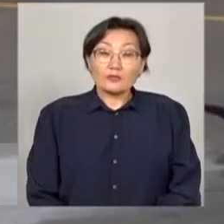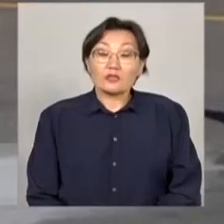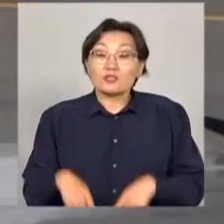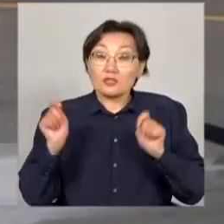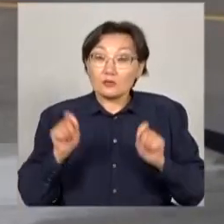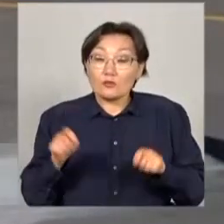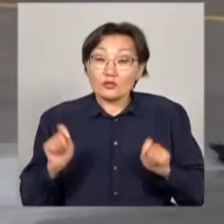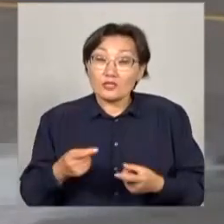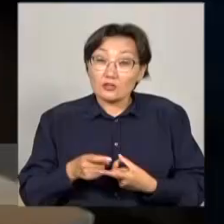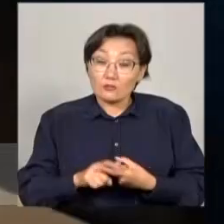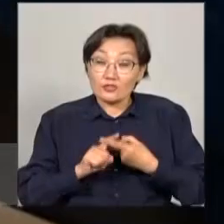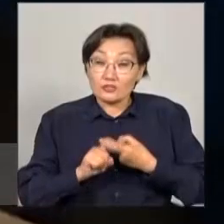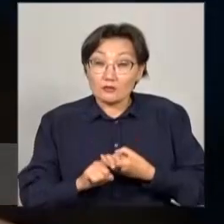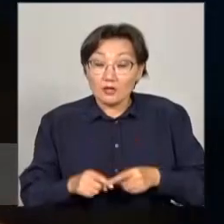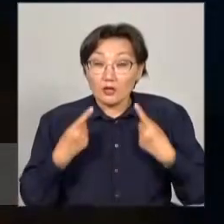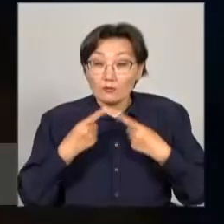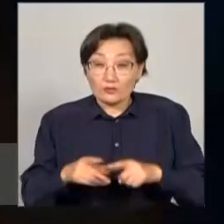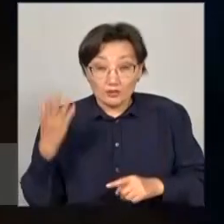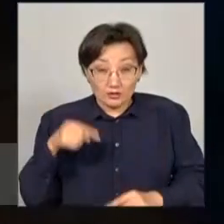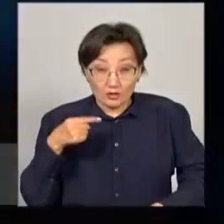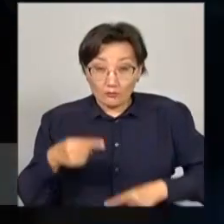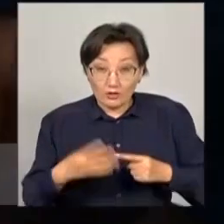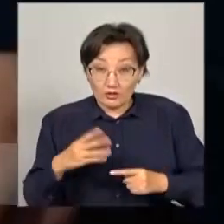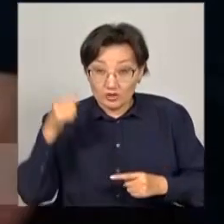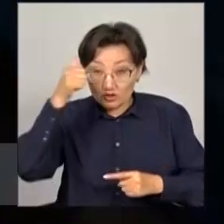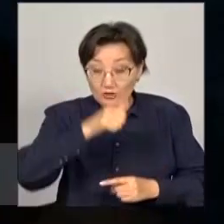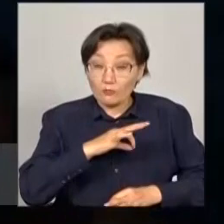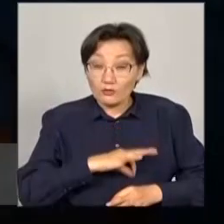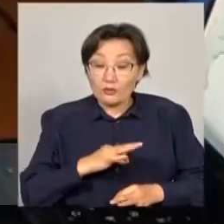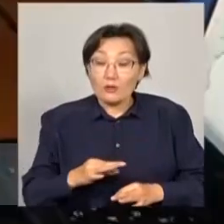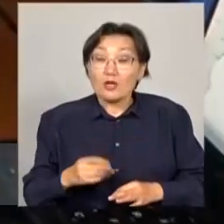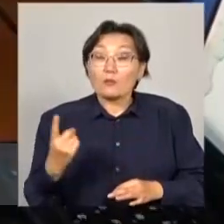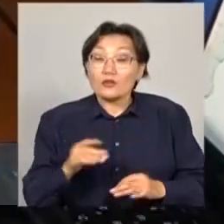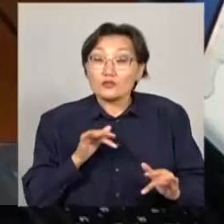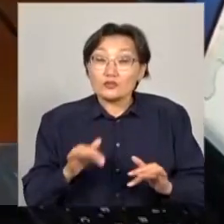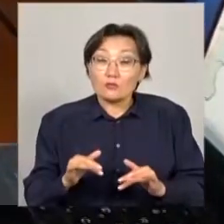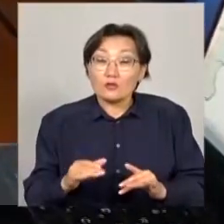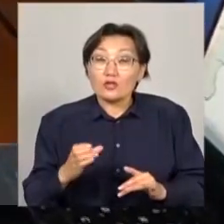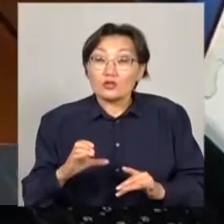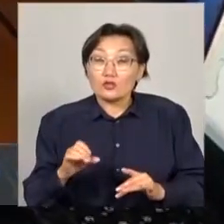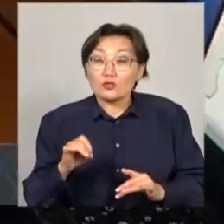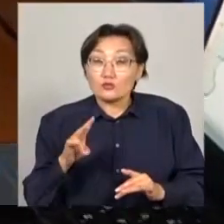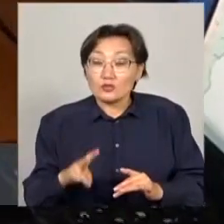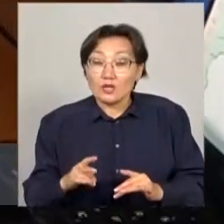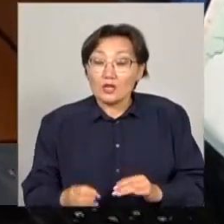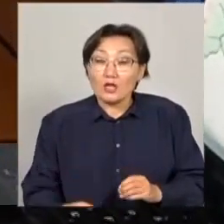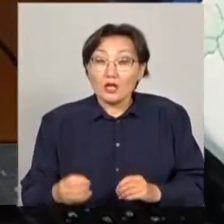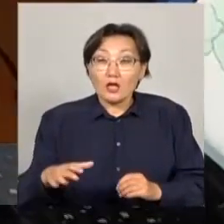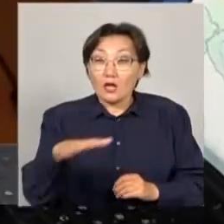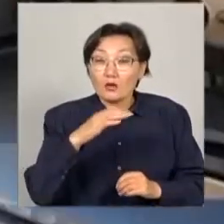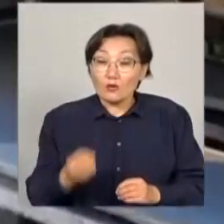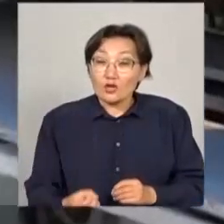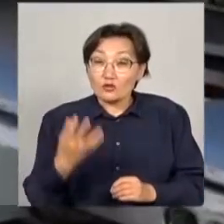Жаңбырға қатысты технологиялар өткен ғасырдың 40-шы жылдарынан бер қолданылады. Оның бір әдісі күміс иондарды әуеге атқылау арқылы бұлт